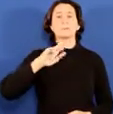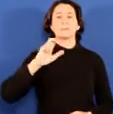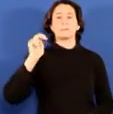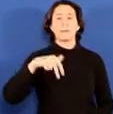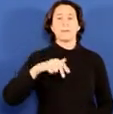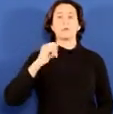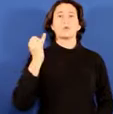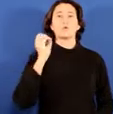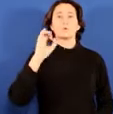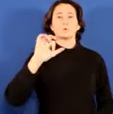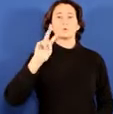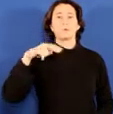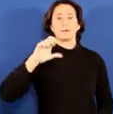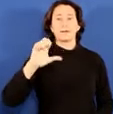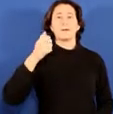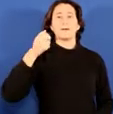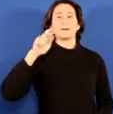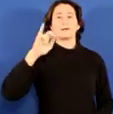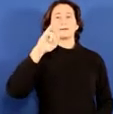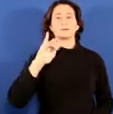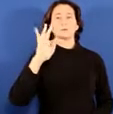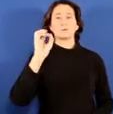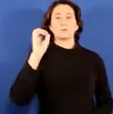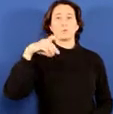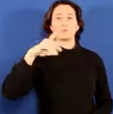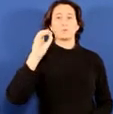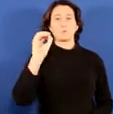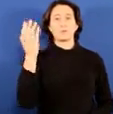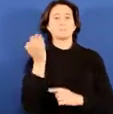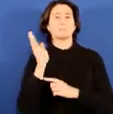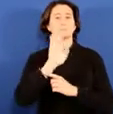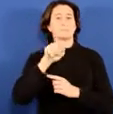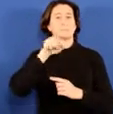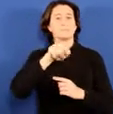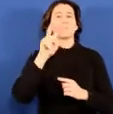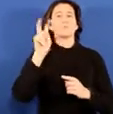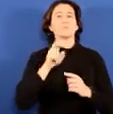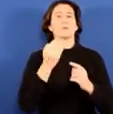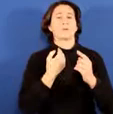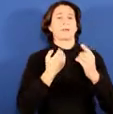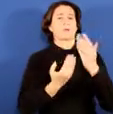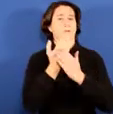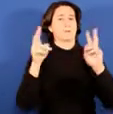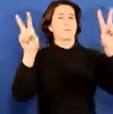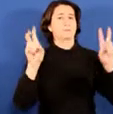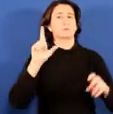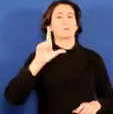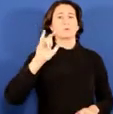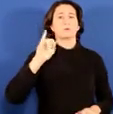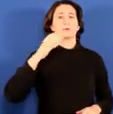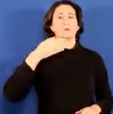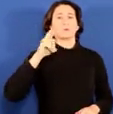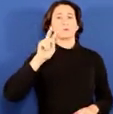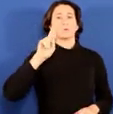Foru liburutegian egingo dira azaroaren 13an eta 14an. Kultura munduan teknologia berriak erabiltzeko gakoak